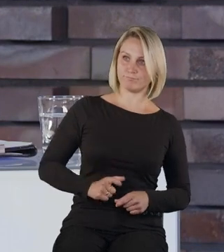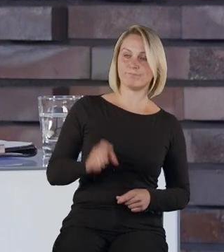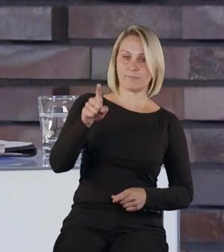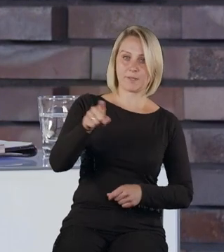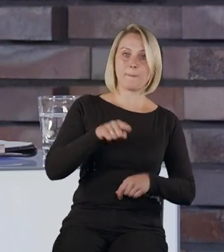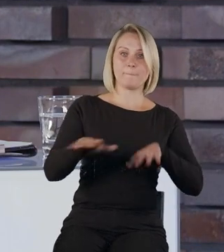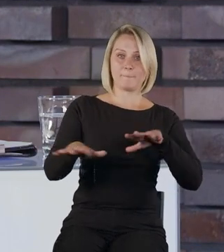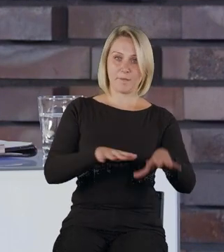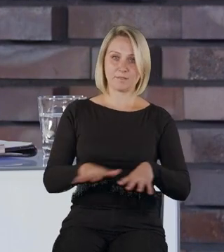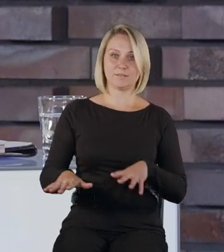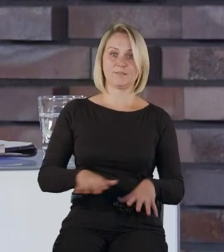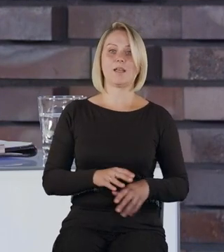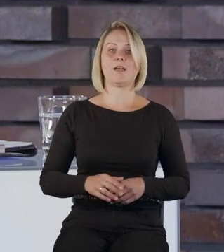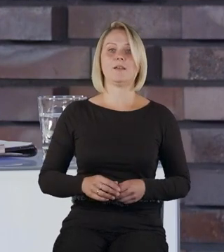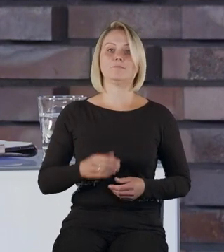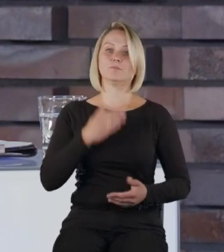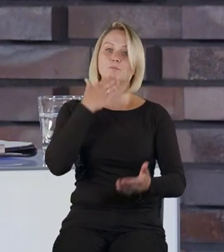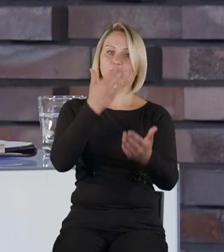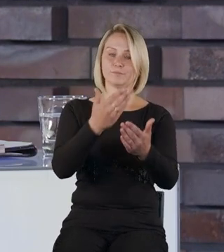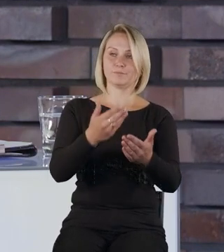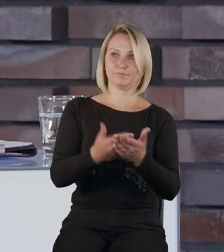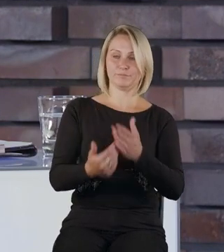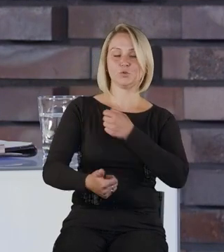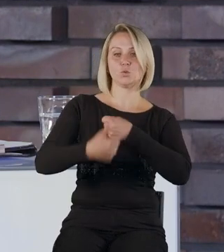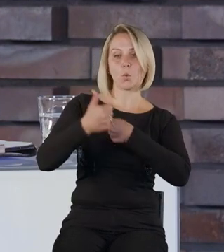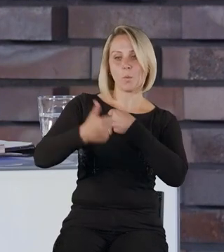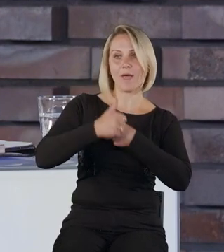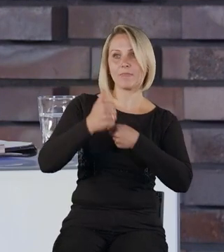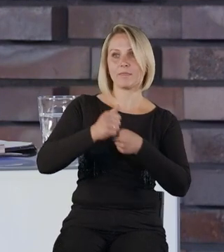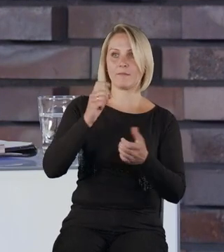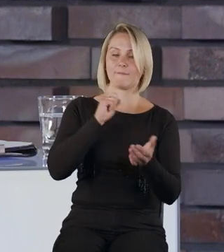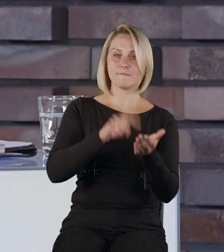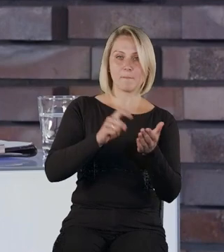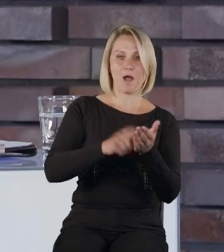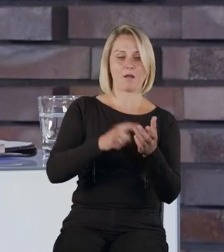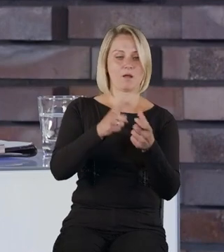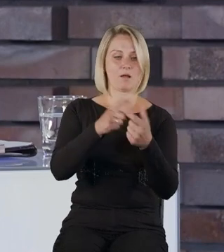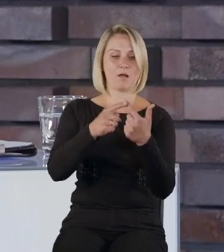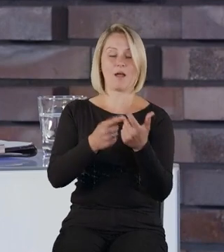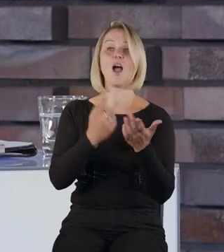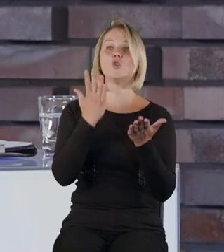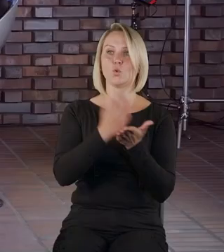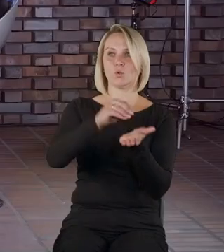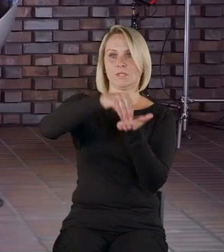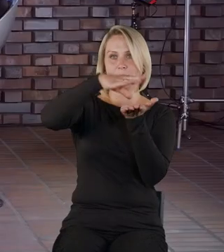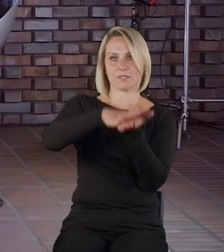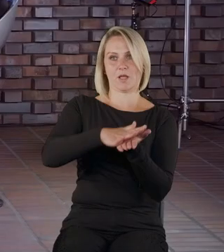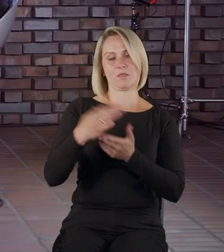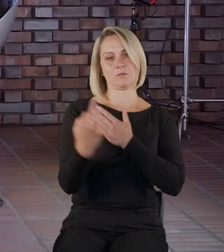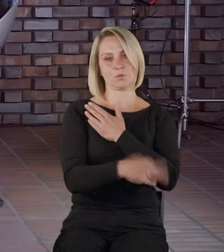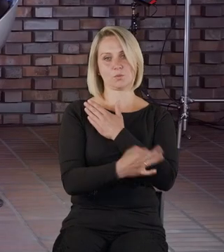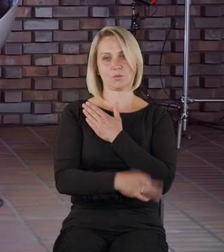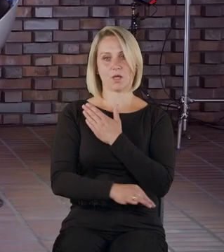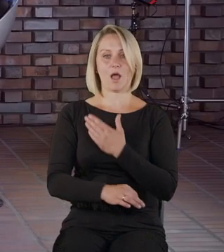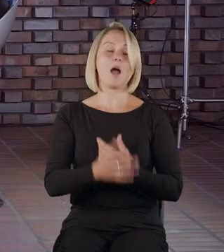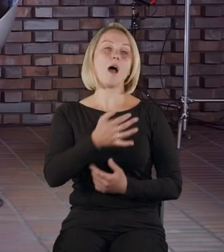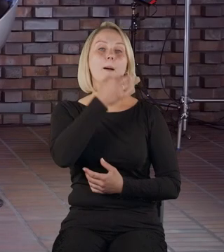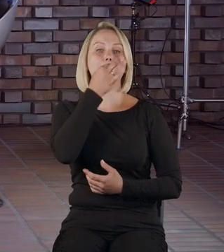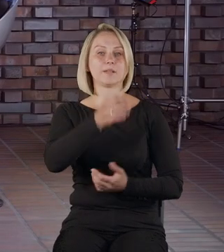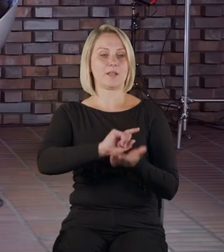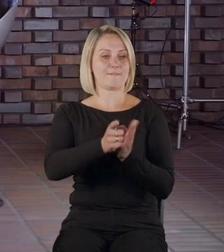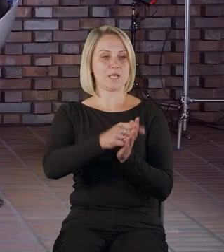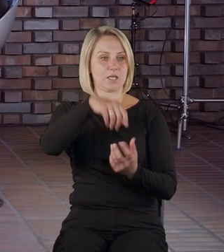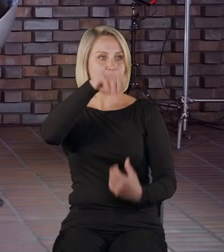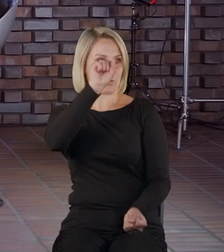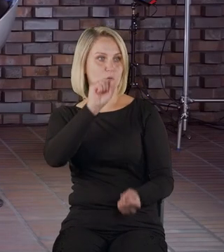dziekanacie złożyć dokumenty, które są wymagane do zapisania się na studia. A czy wyniki maturalne są potrzebne,